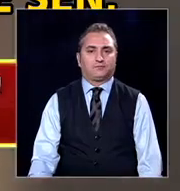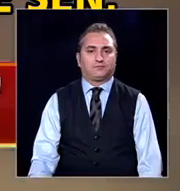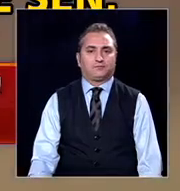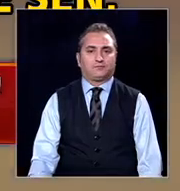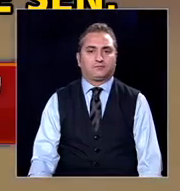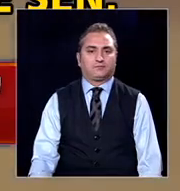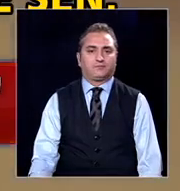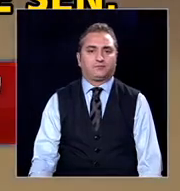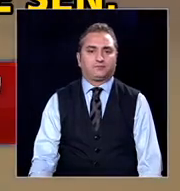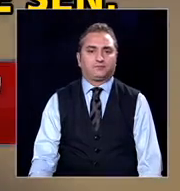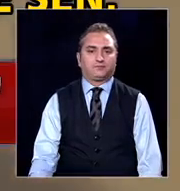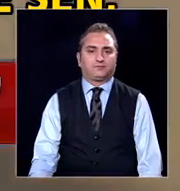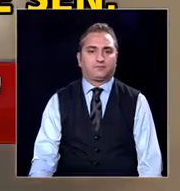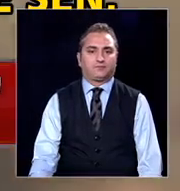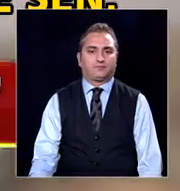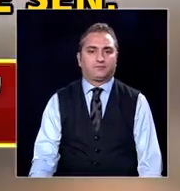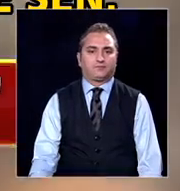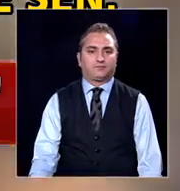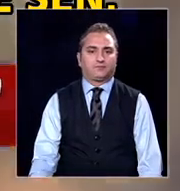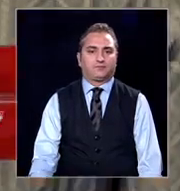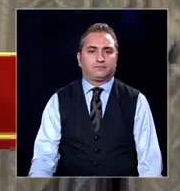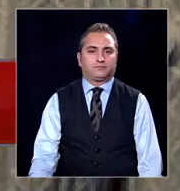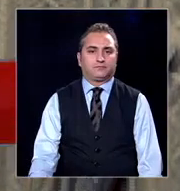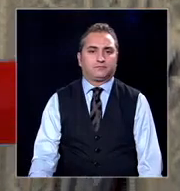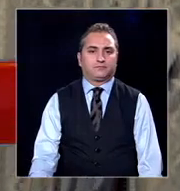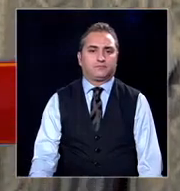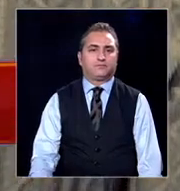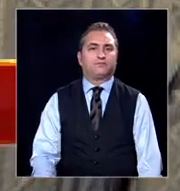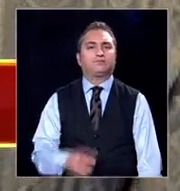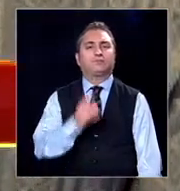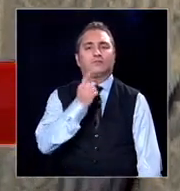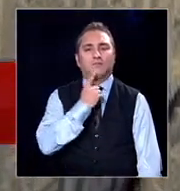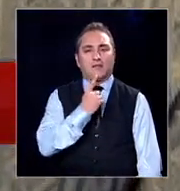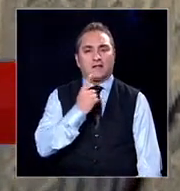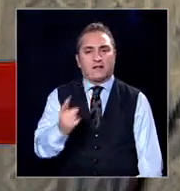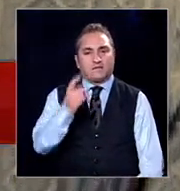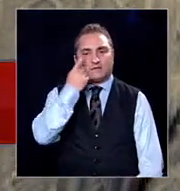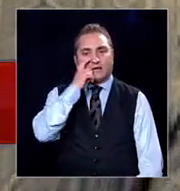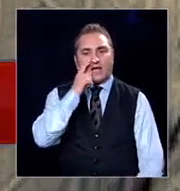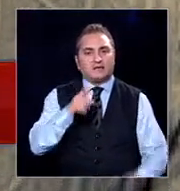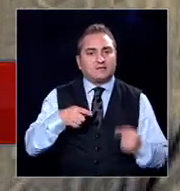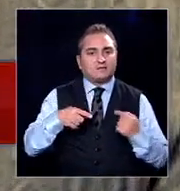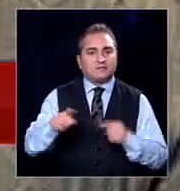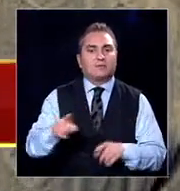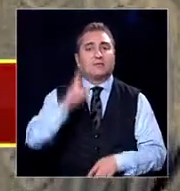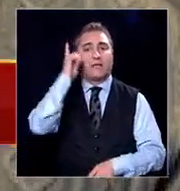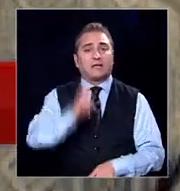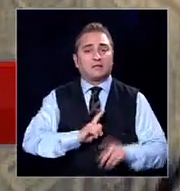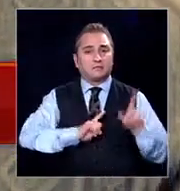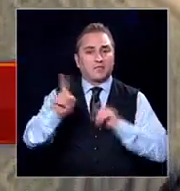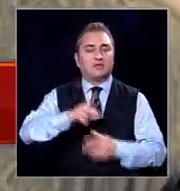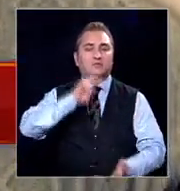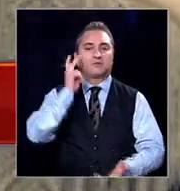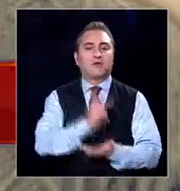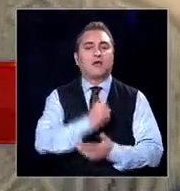ne? Abi koluna girsene sen ya. O sözlü tacize ilk duruşmada jet karar çıktı. Zanlı 1